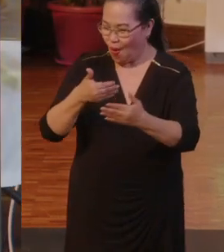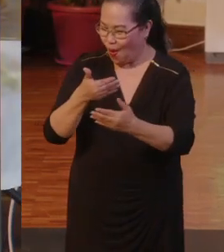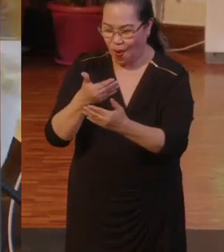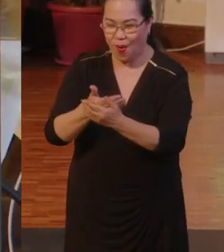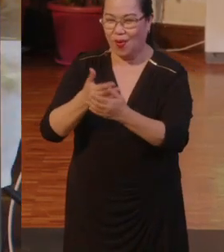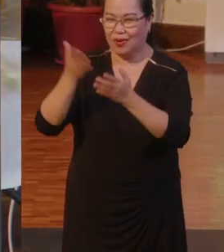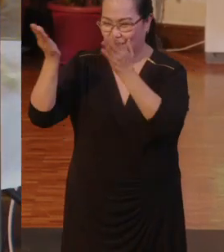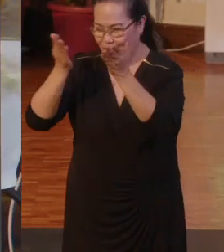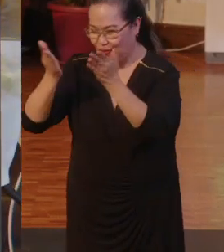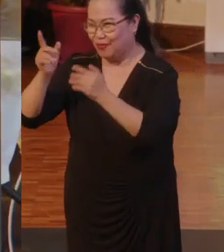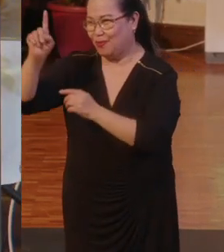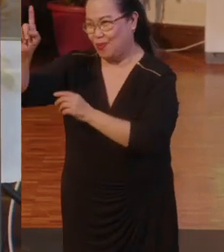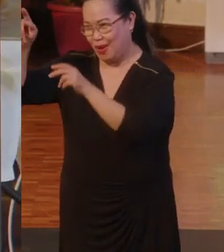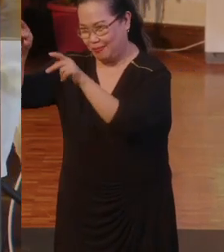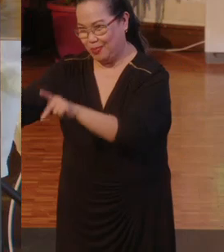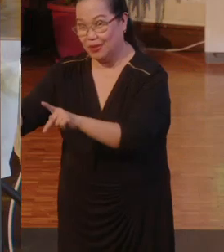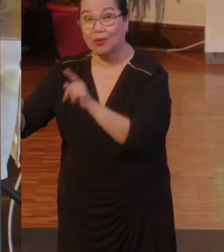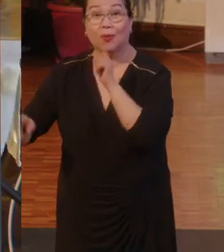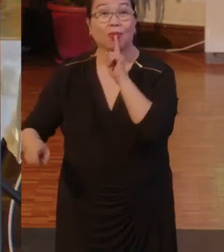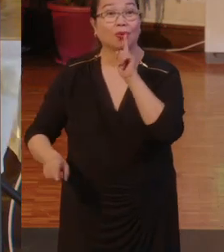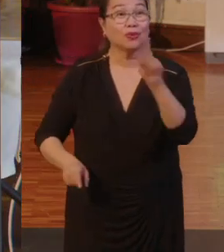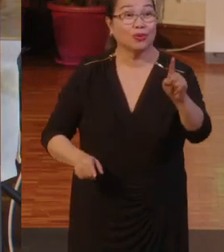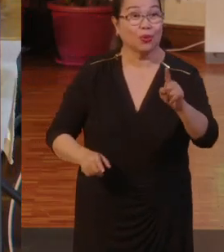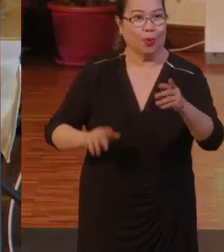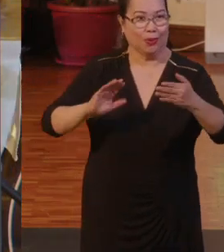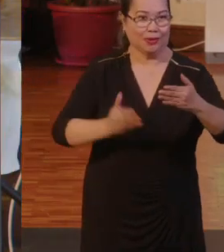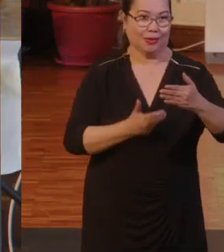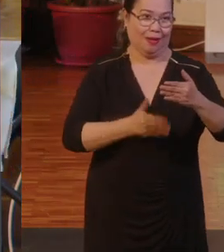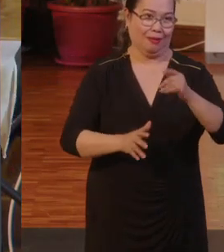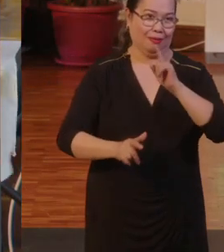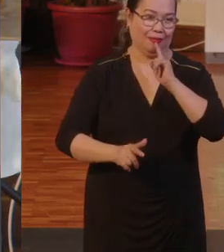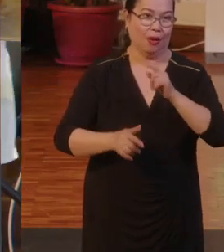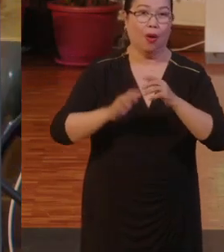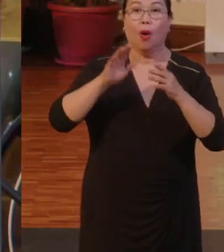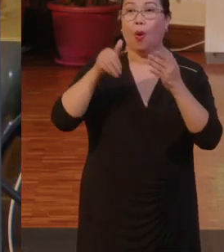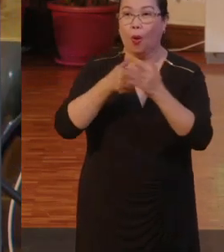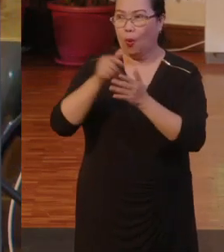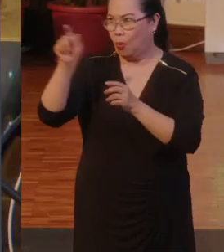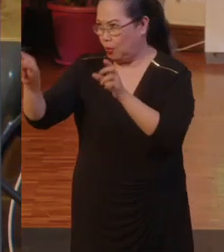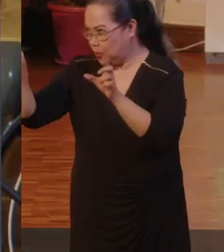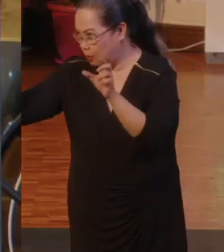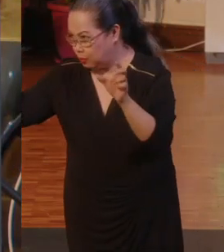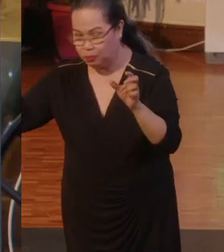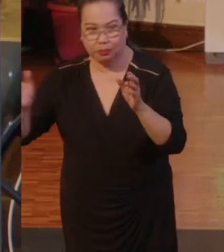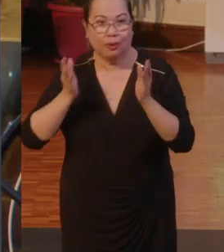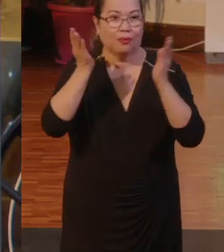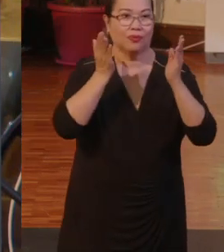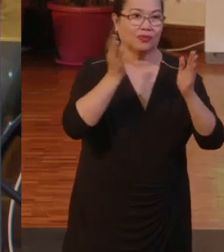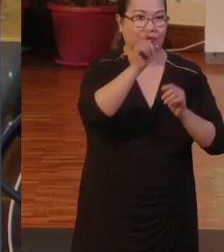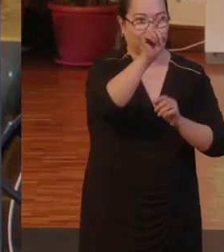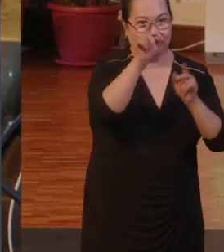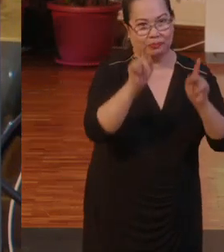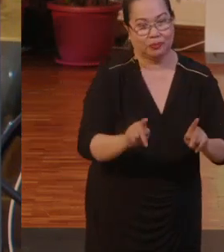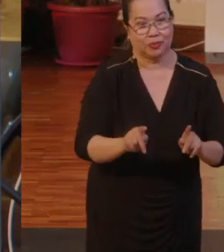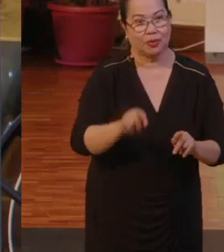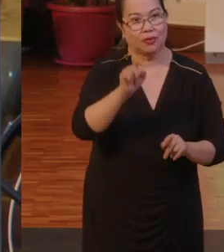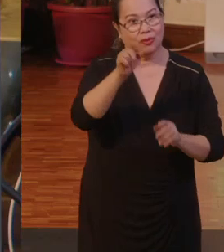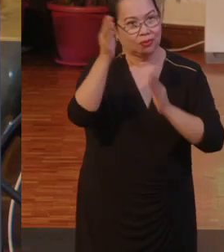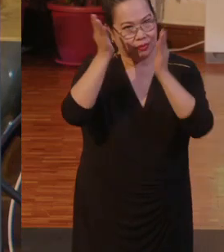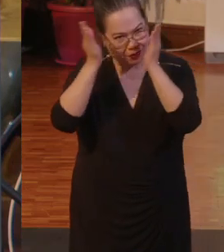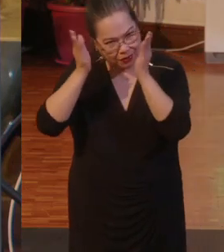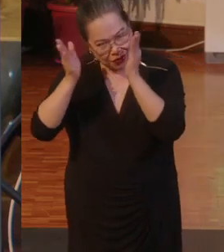sa inyo, pinupulikat po ang dalawang legs ko. No? Pero dahil po alam ko